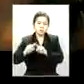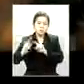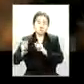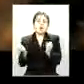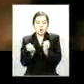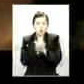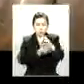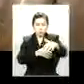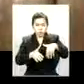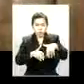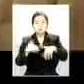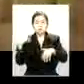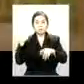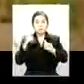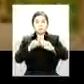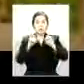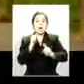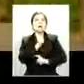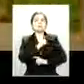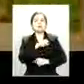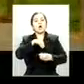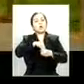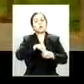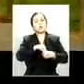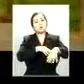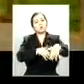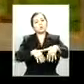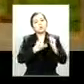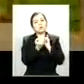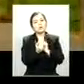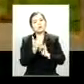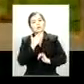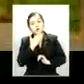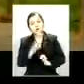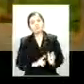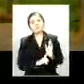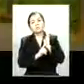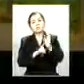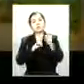นาก็อยู่คู่กับสังคมจึงยังคงเป็นประเด็นที่ถูกนำเสนอมาทุกยุคทุกสมัย